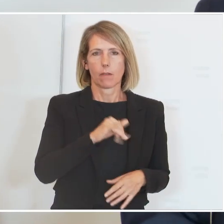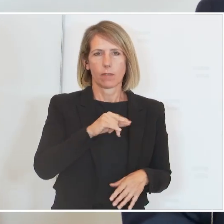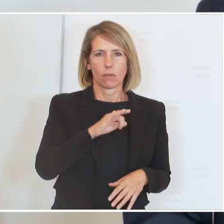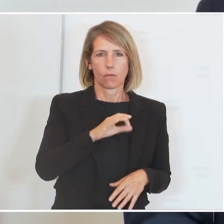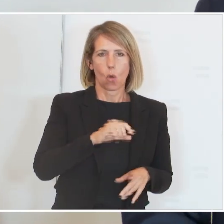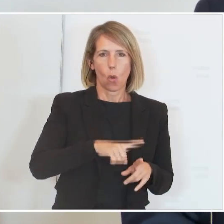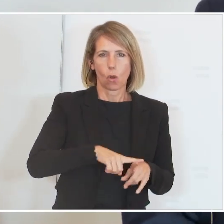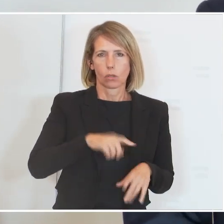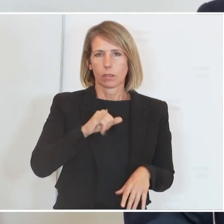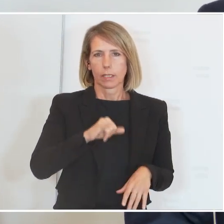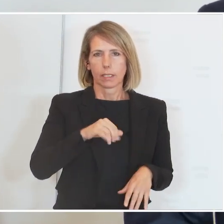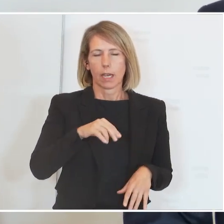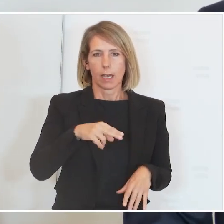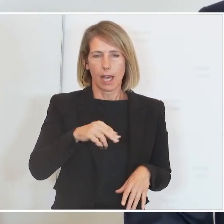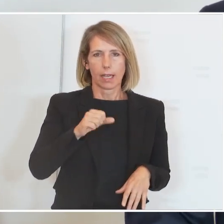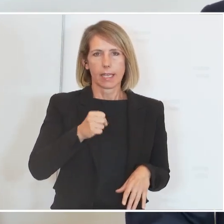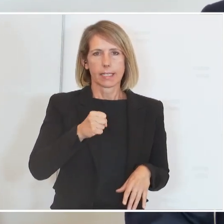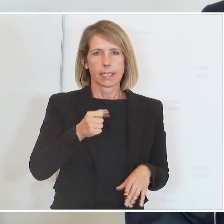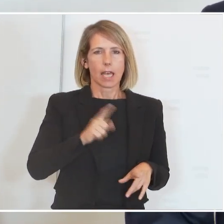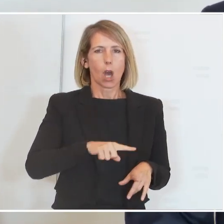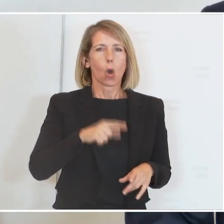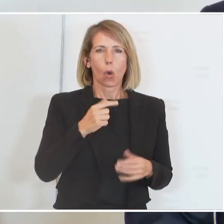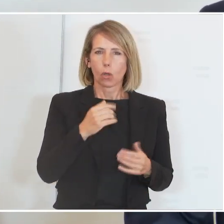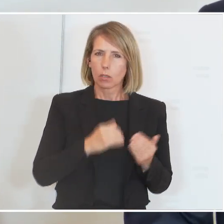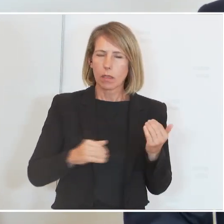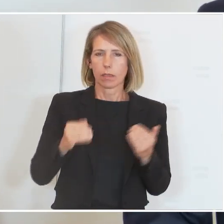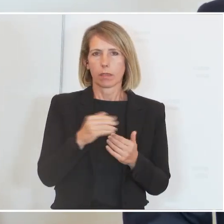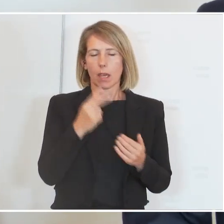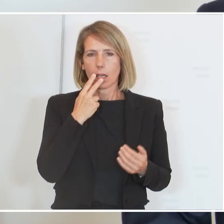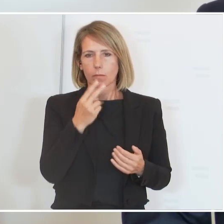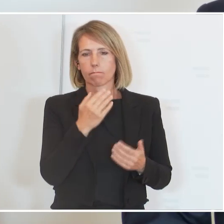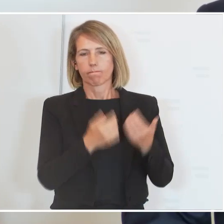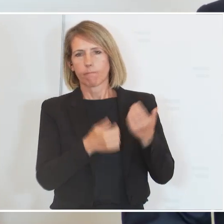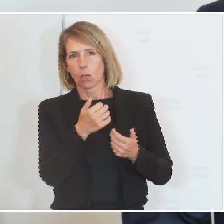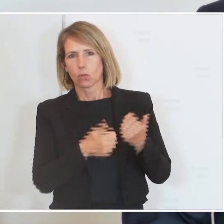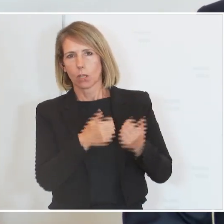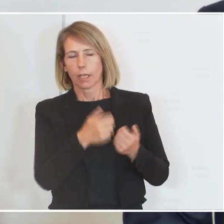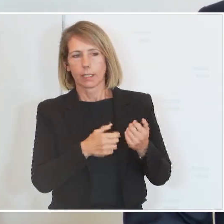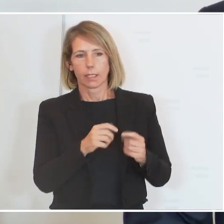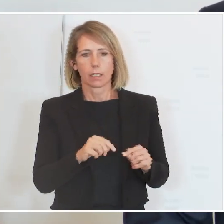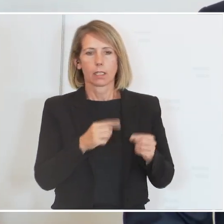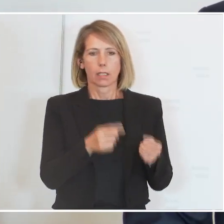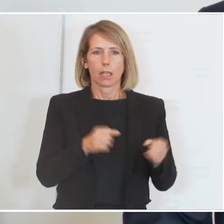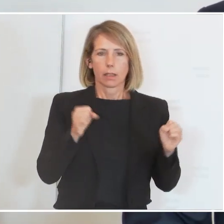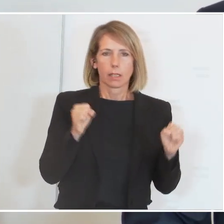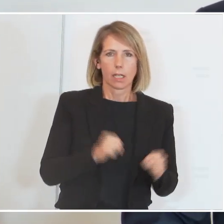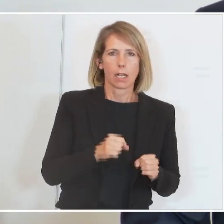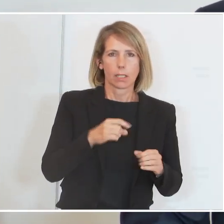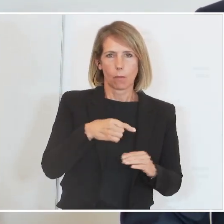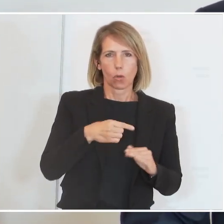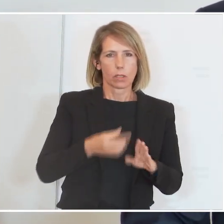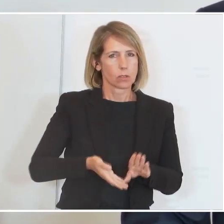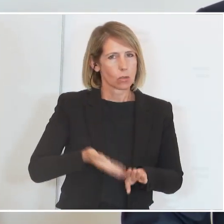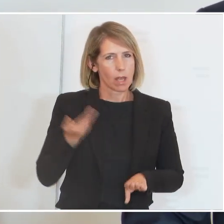hergenommen, um die Dimension dann auch entsprechend auszurechnen. Und damit ergibt sich, dass wir die Menschen mit der Abschaffung der kalten